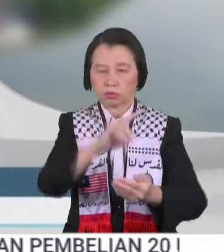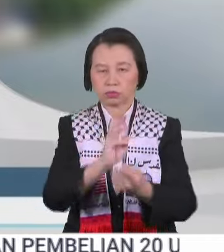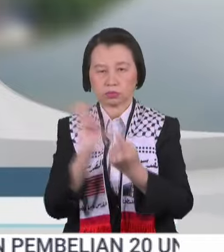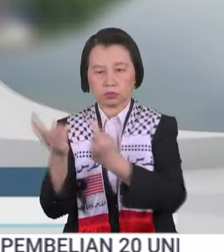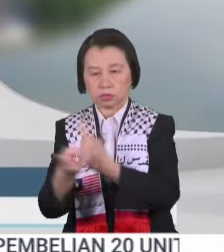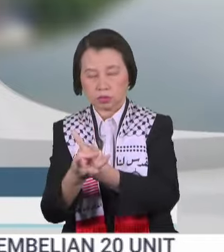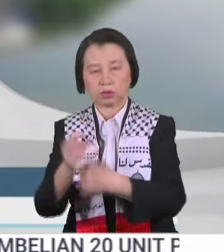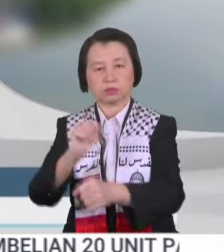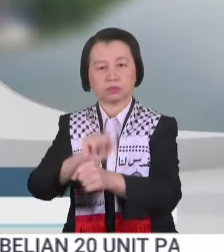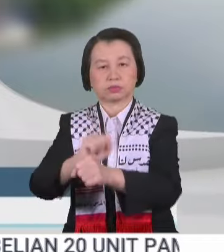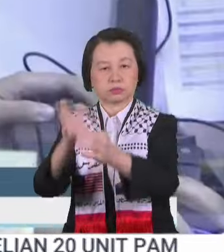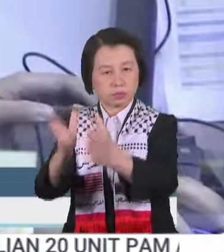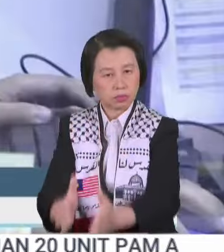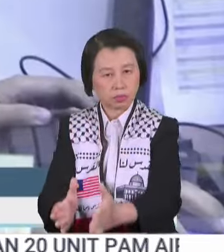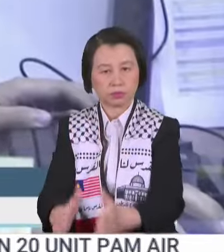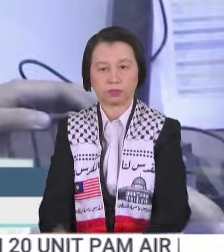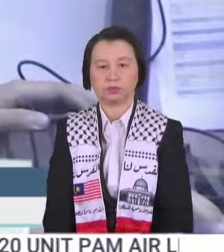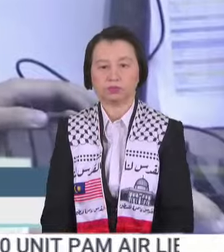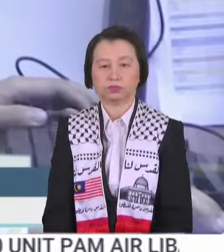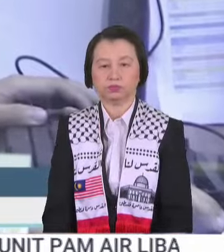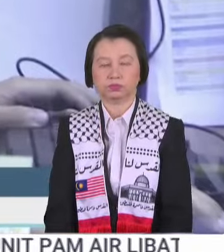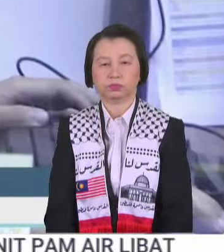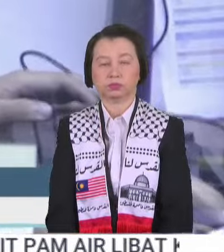kebajikan pekerja.